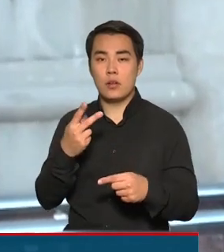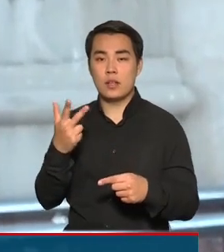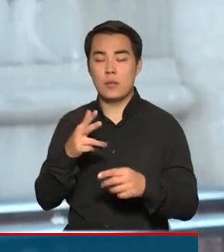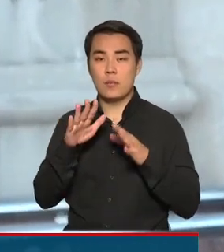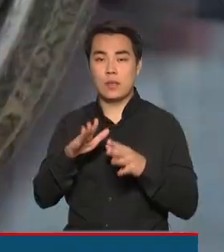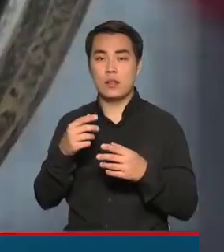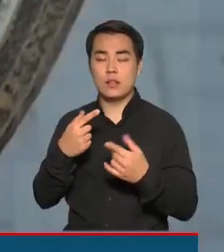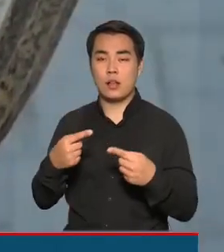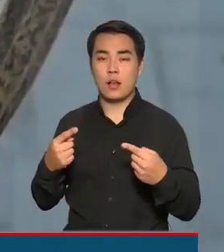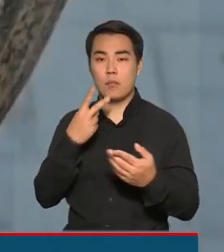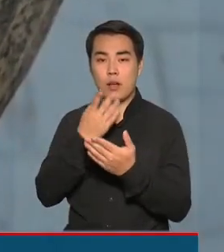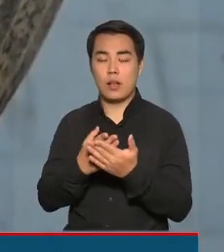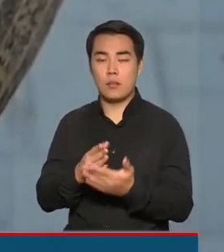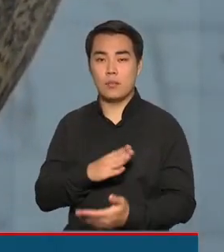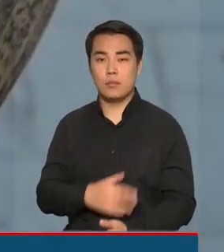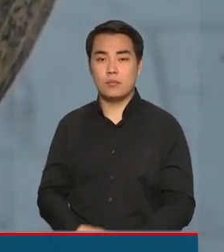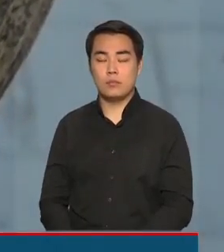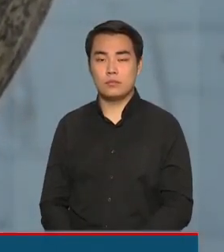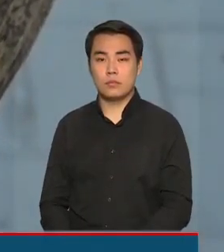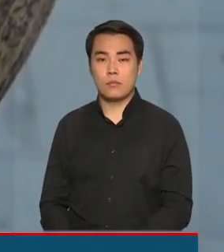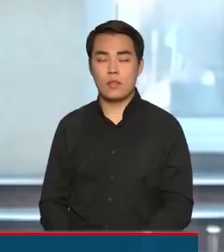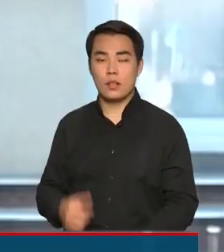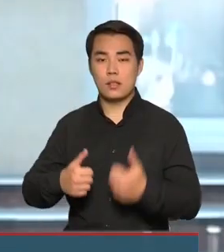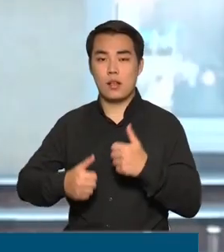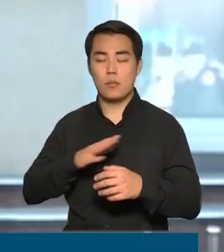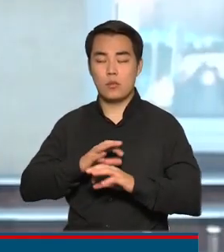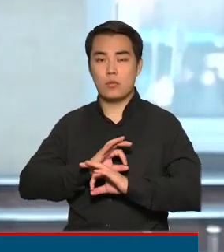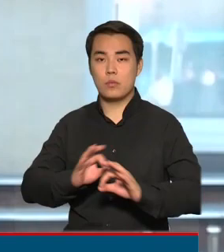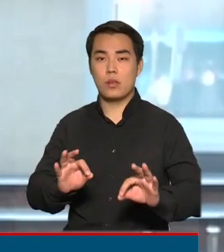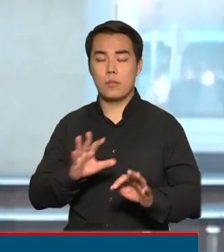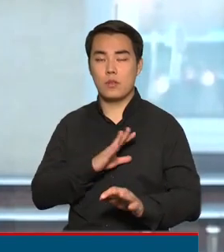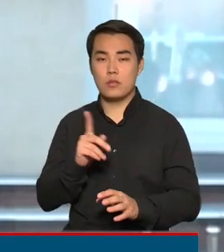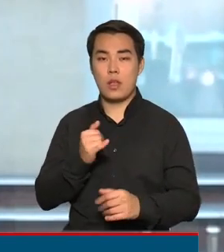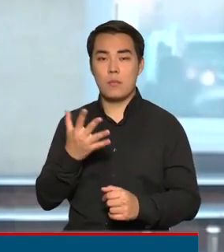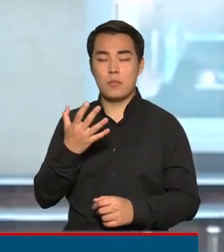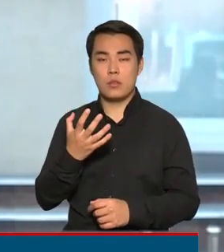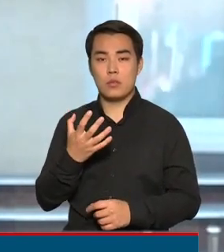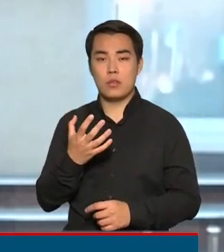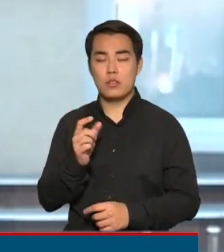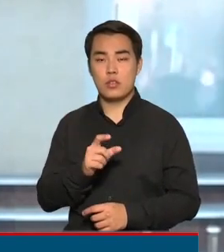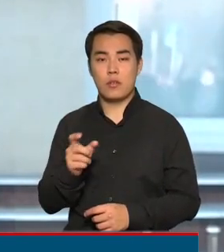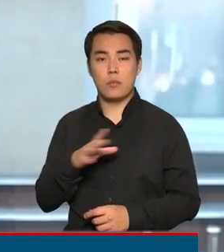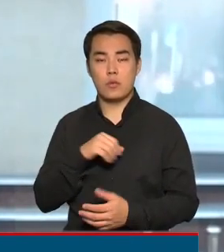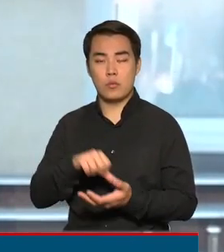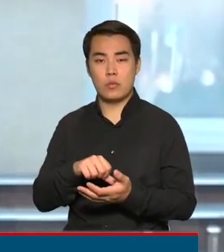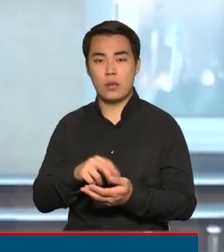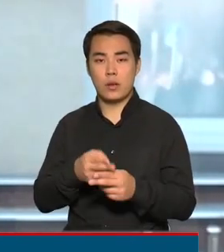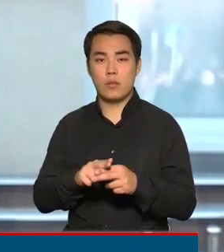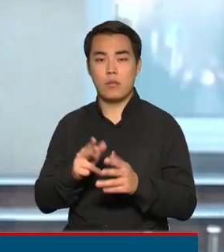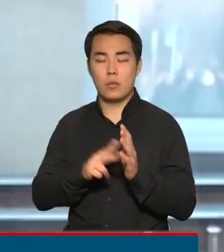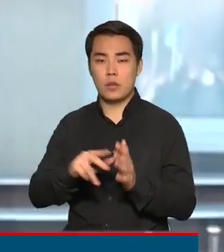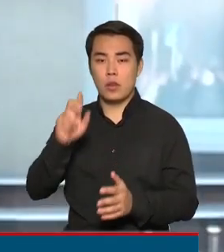абсолютной становой тяге. Соревнования прошли успешно, участвовало более 500 человек, 8